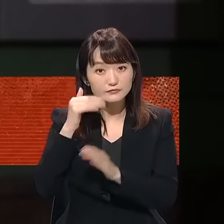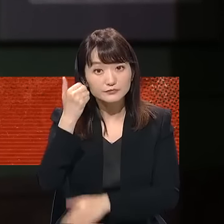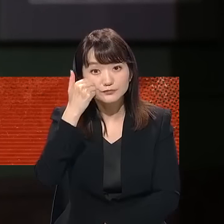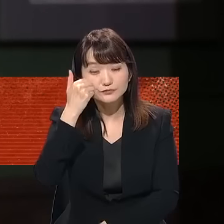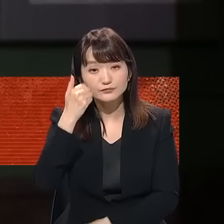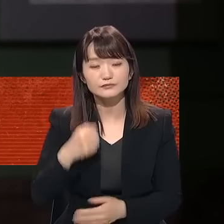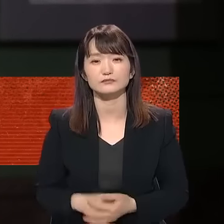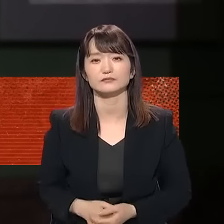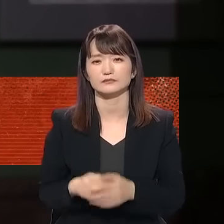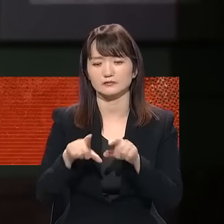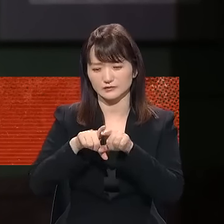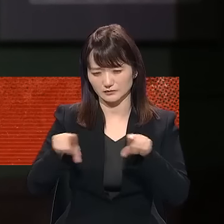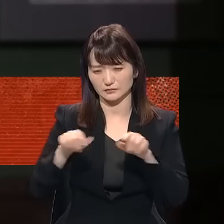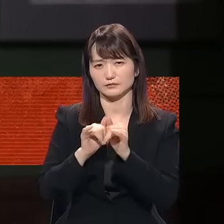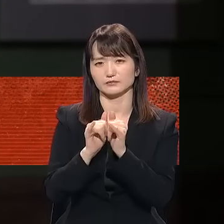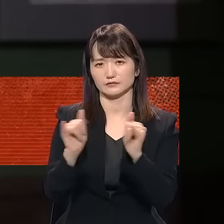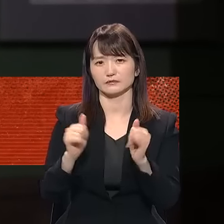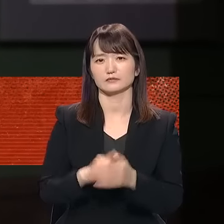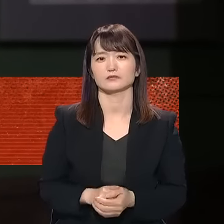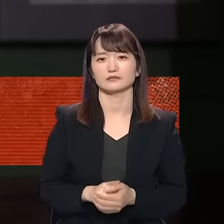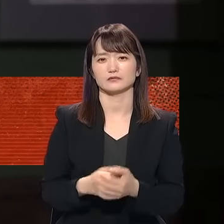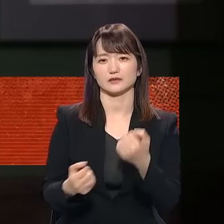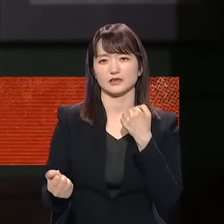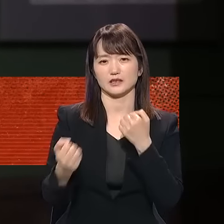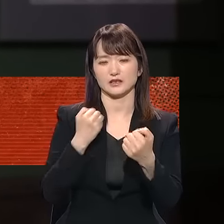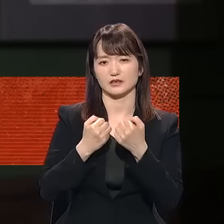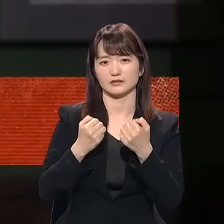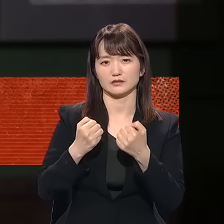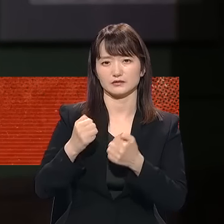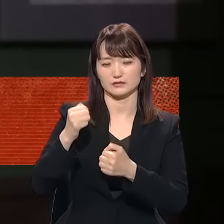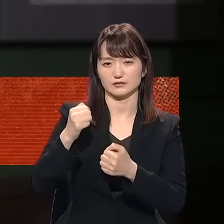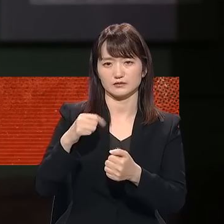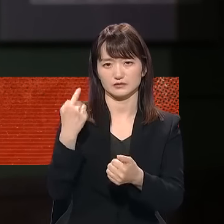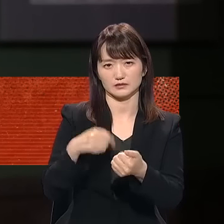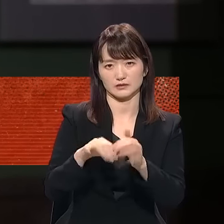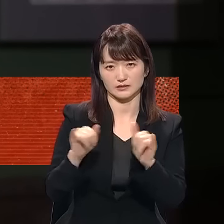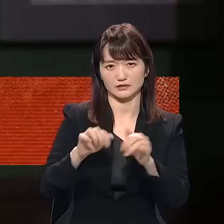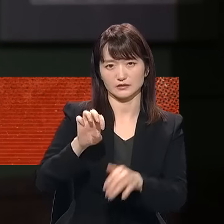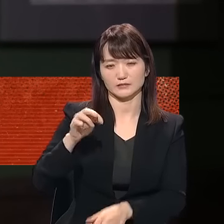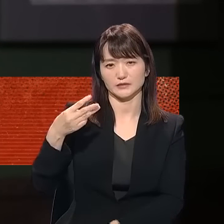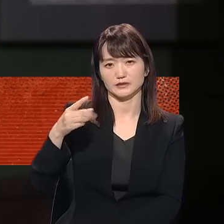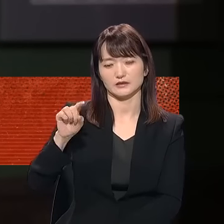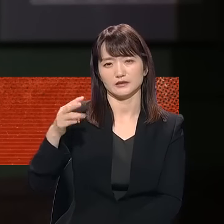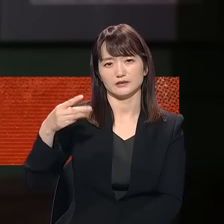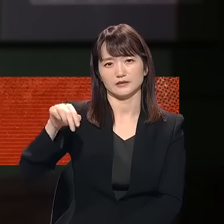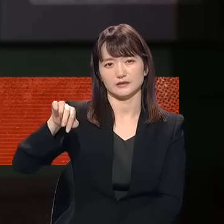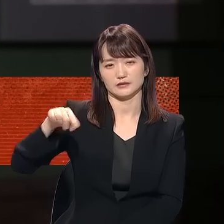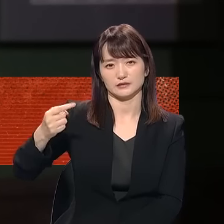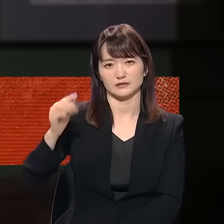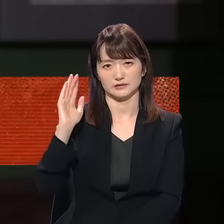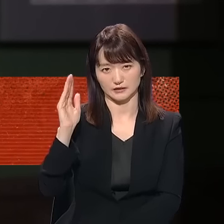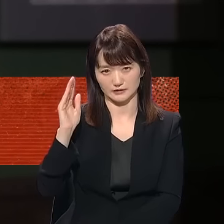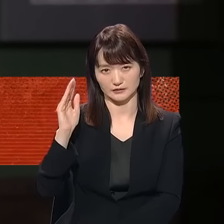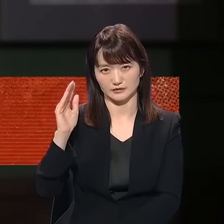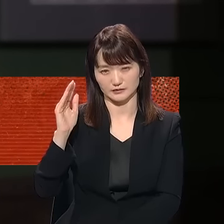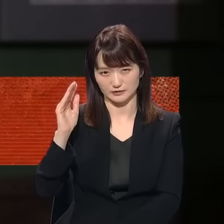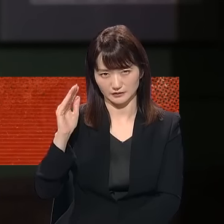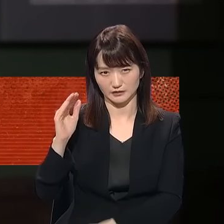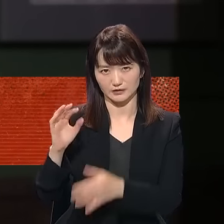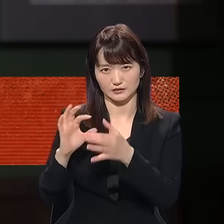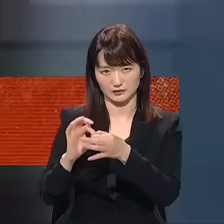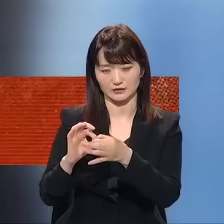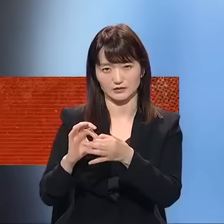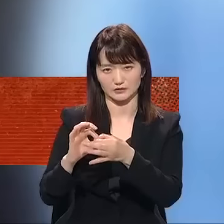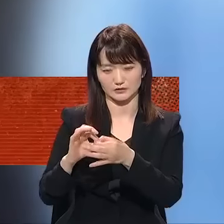바로 비의료인이 주로 헬스 트레이너나 필라테스 강사 등 운동 지도자들을 대상으로 수업을 했고요 게다가